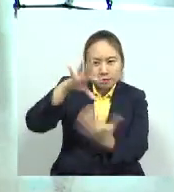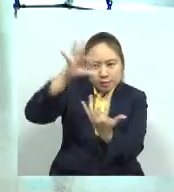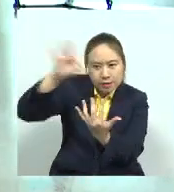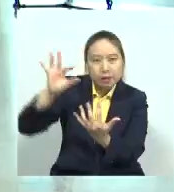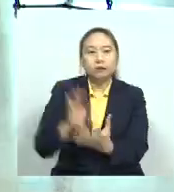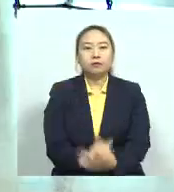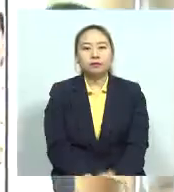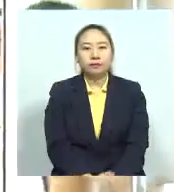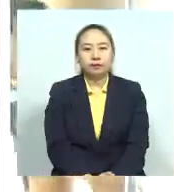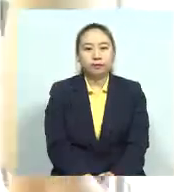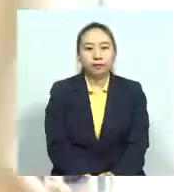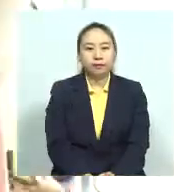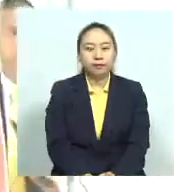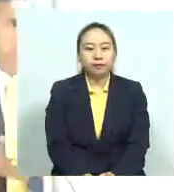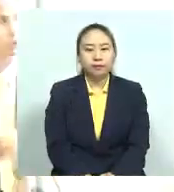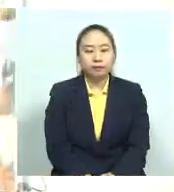ครับ